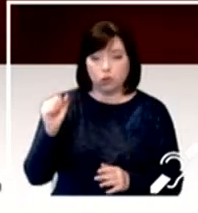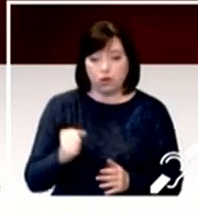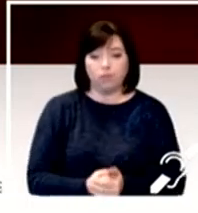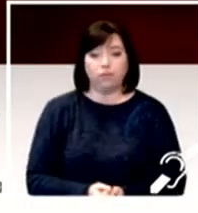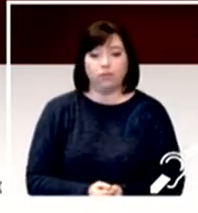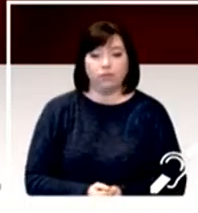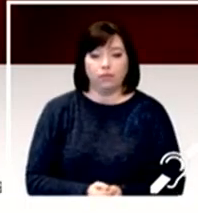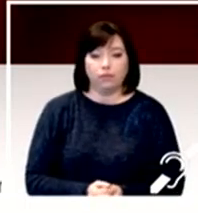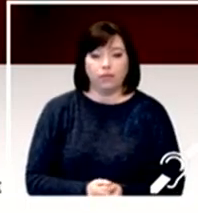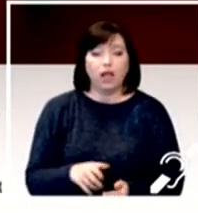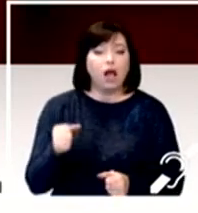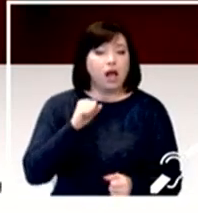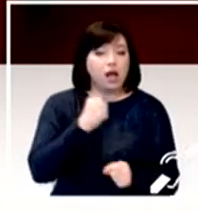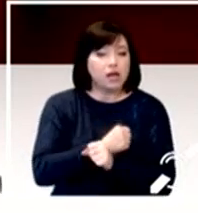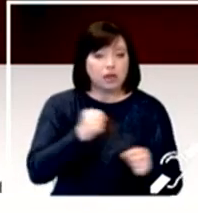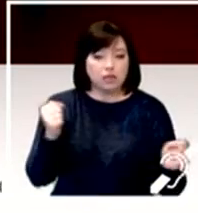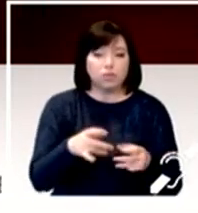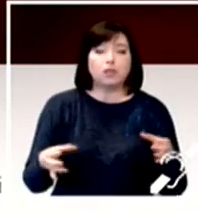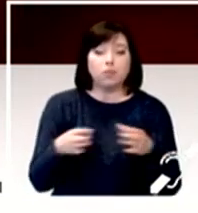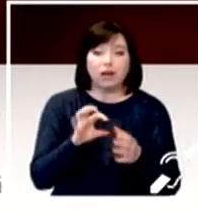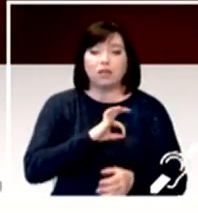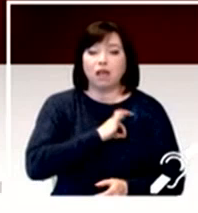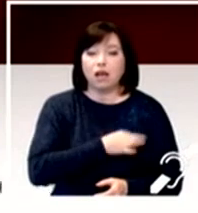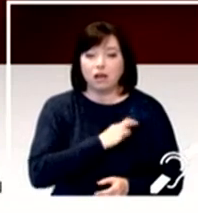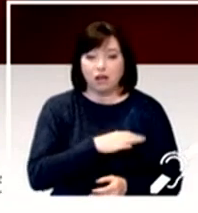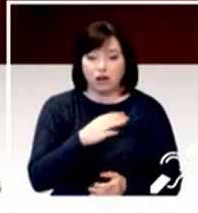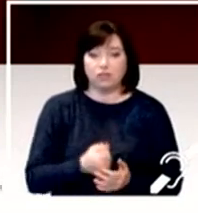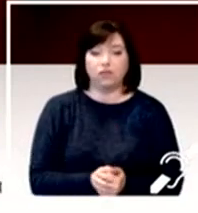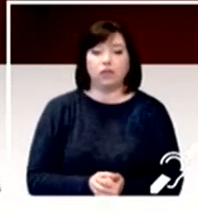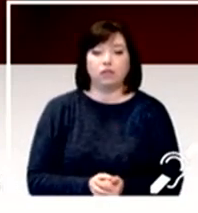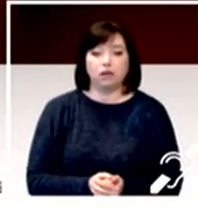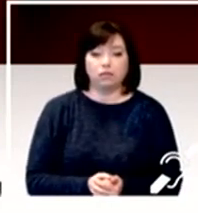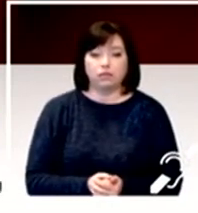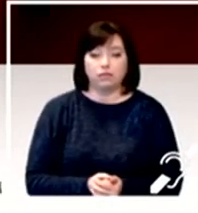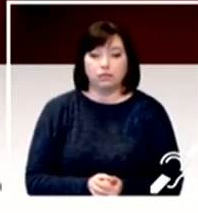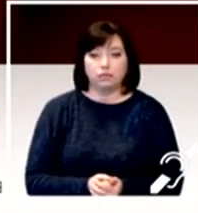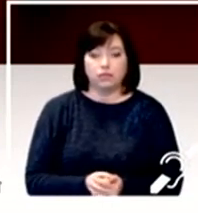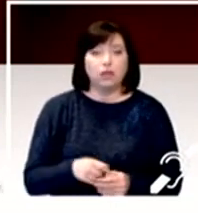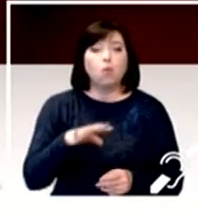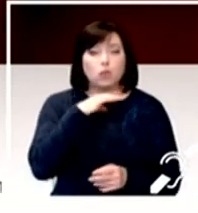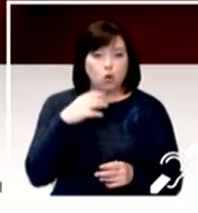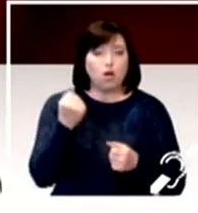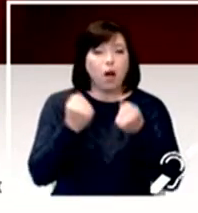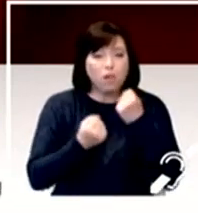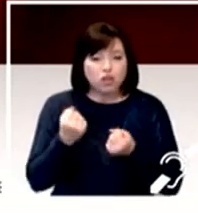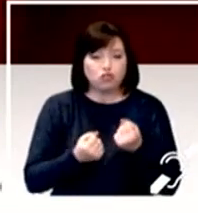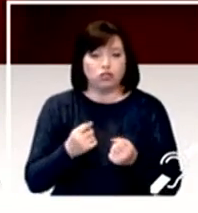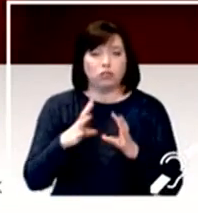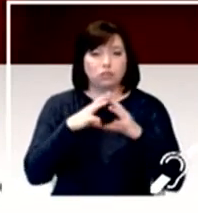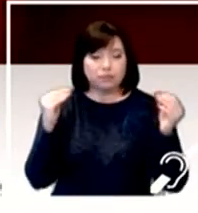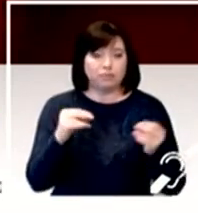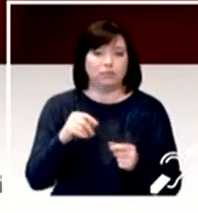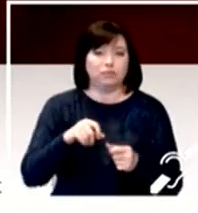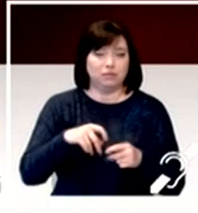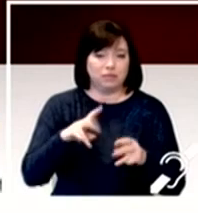бригади. Розбита бригадна розвідка. Знищена значна кількість бойових броньованих машин, захоплена значна кількість